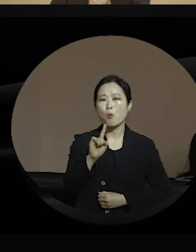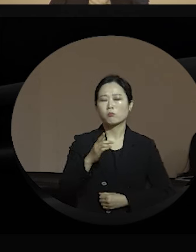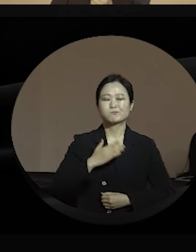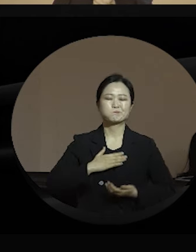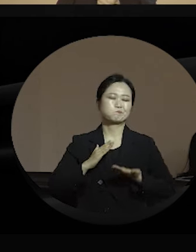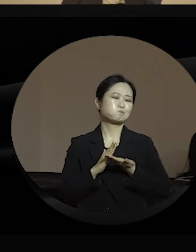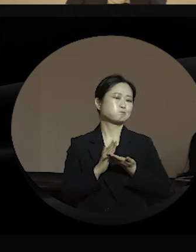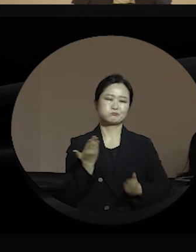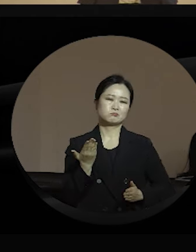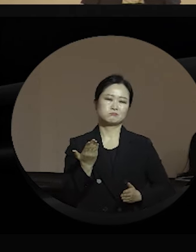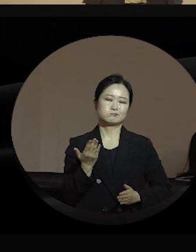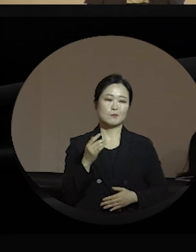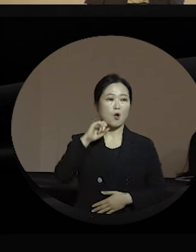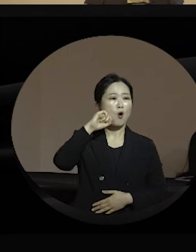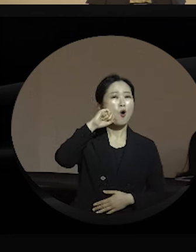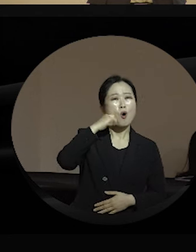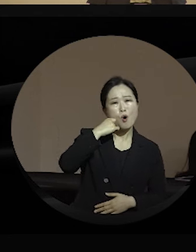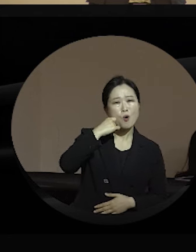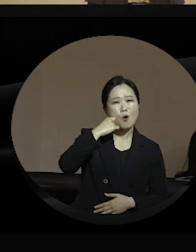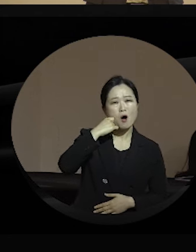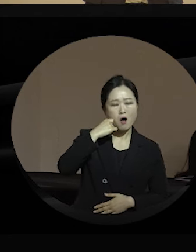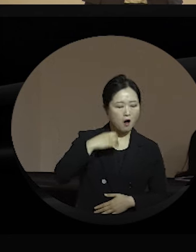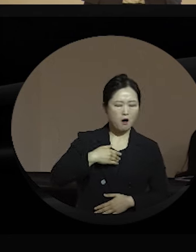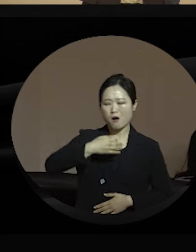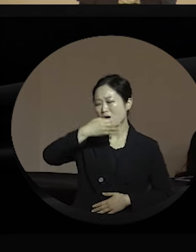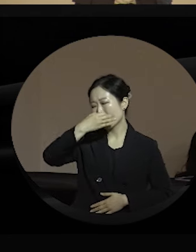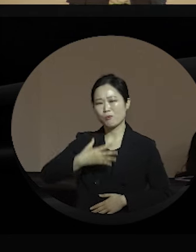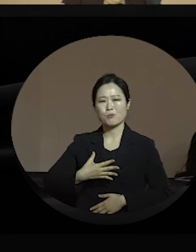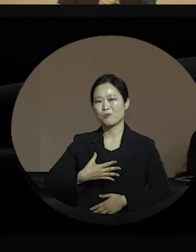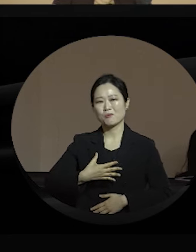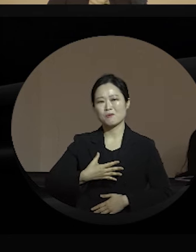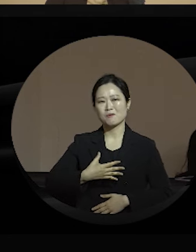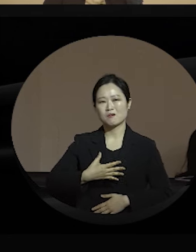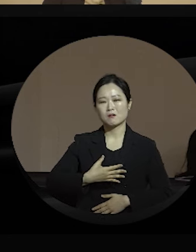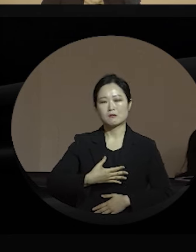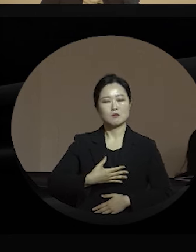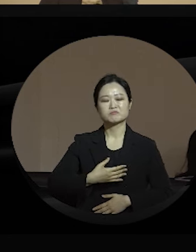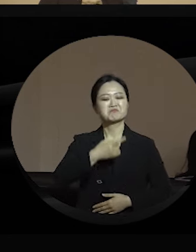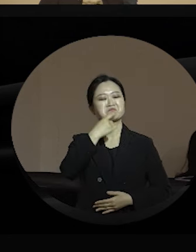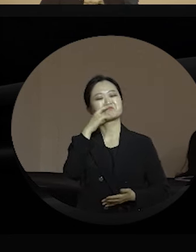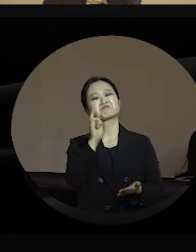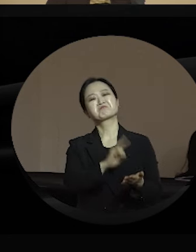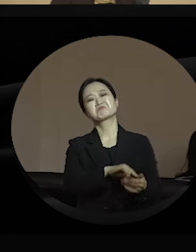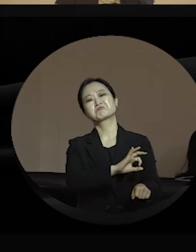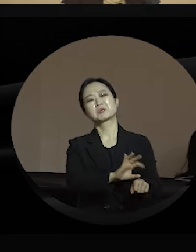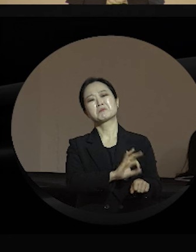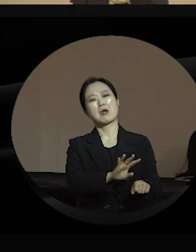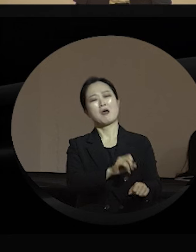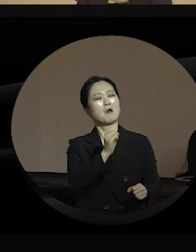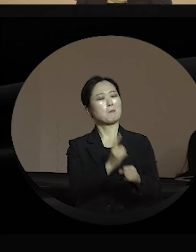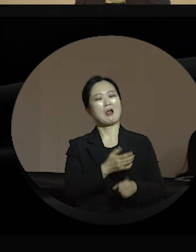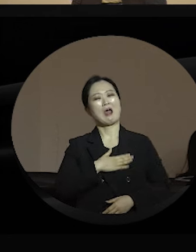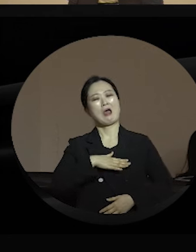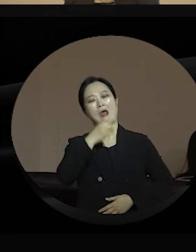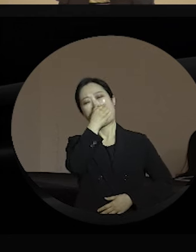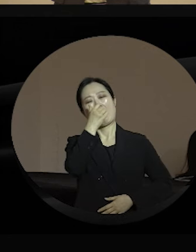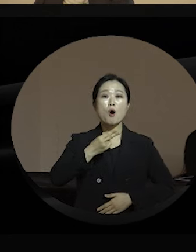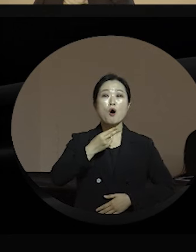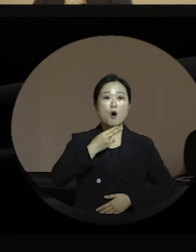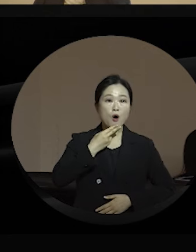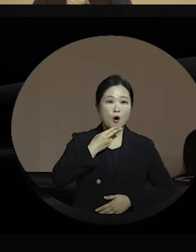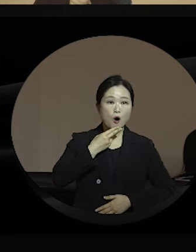거죠. 너무 어렵거나 뇌를 많이 써도 힘들거나 너무 쉽거나 미리 다 선행해서 배워서 정보가가 별로